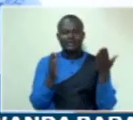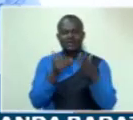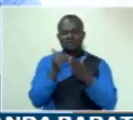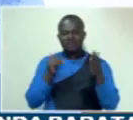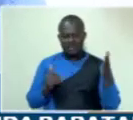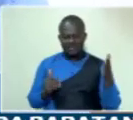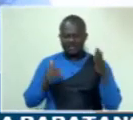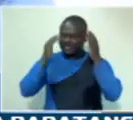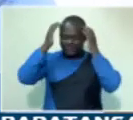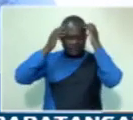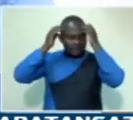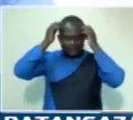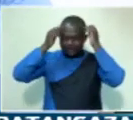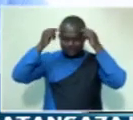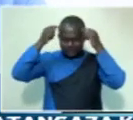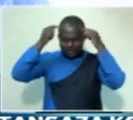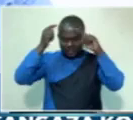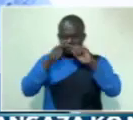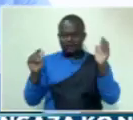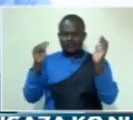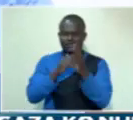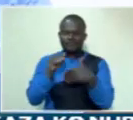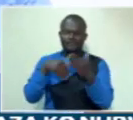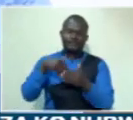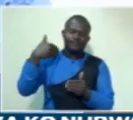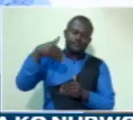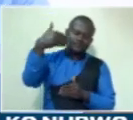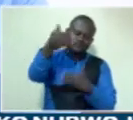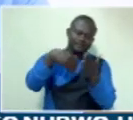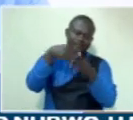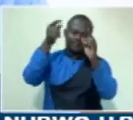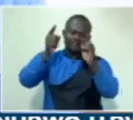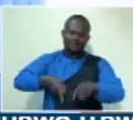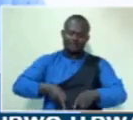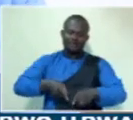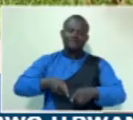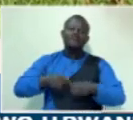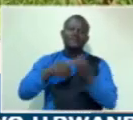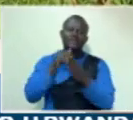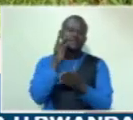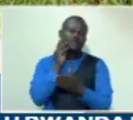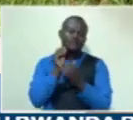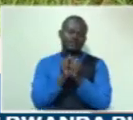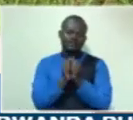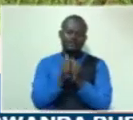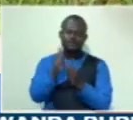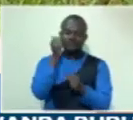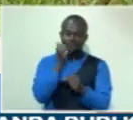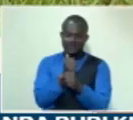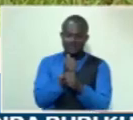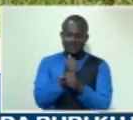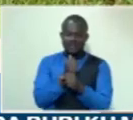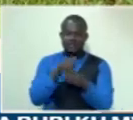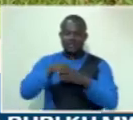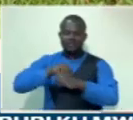kuba deranje mu mutwe ariko uko iminsi igendeza ngenda mbimenyera mu kazi tugifite